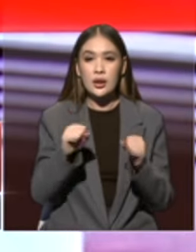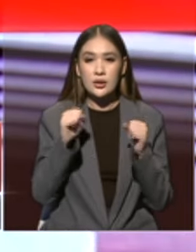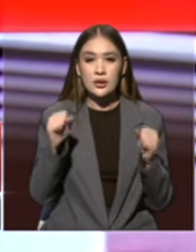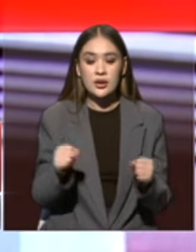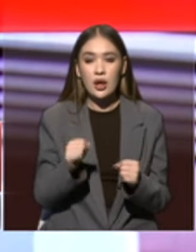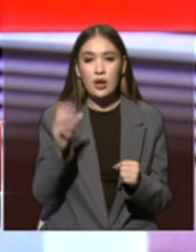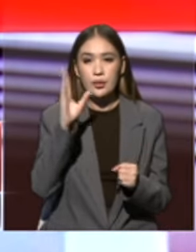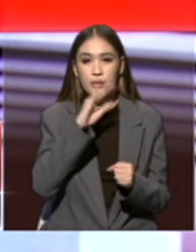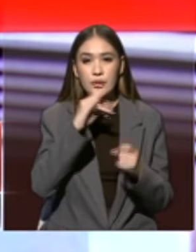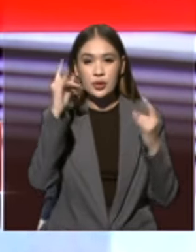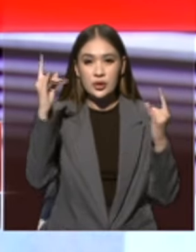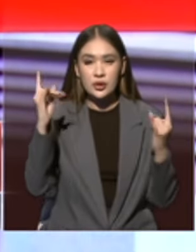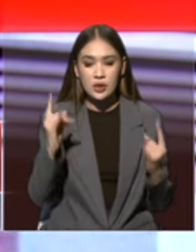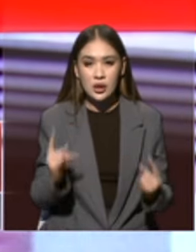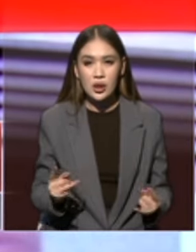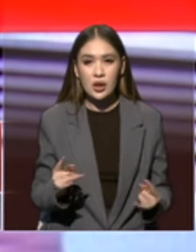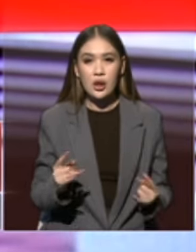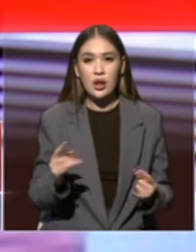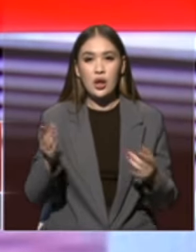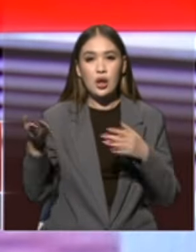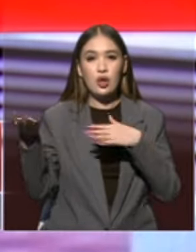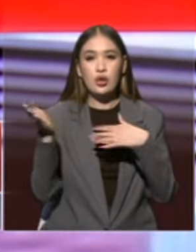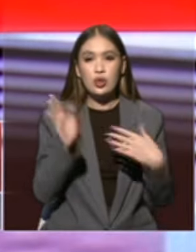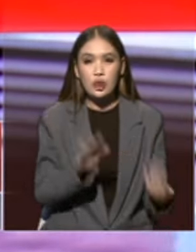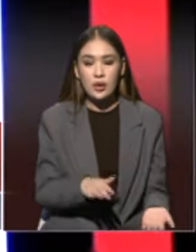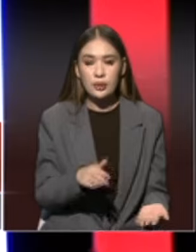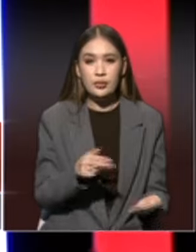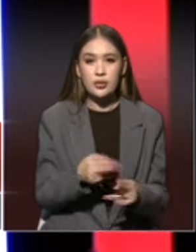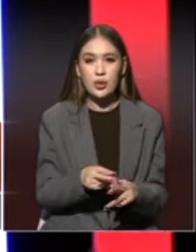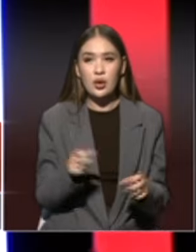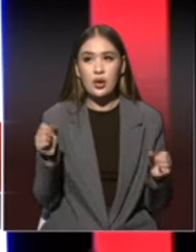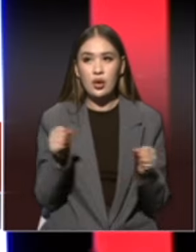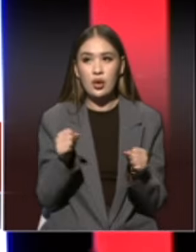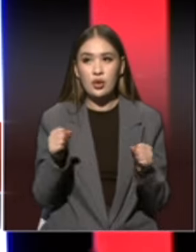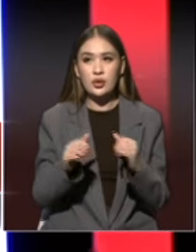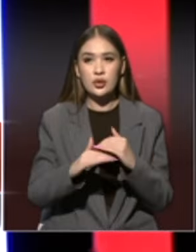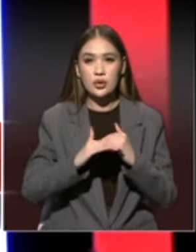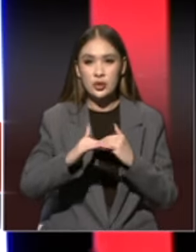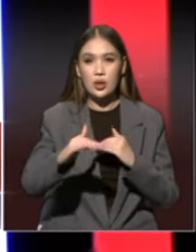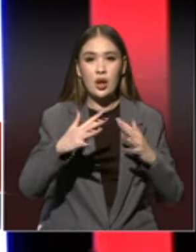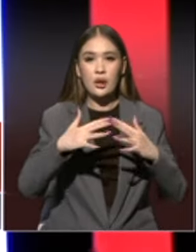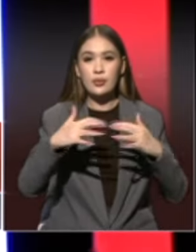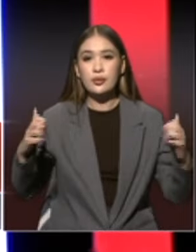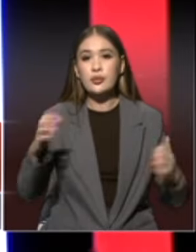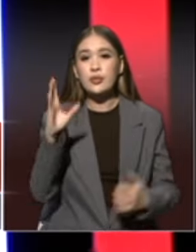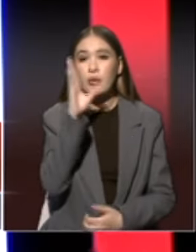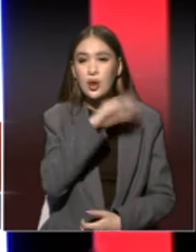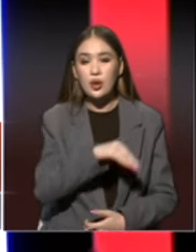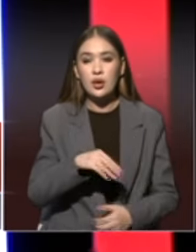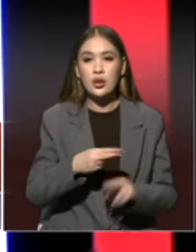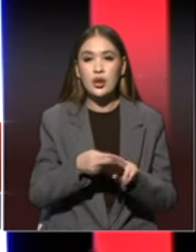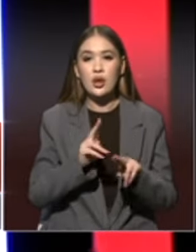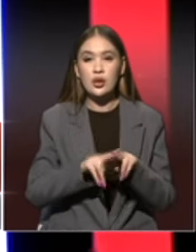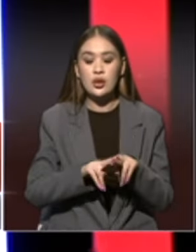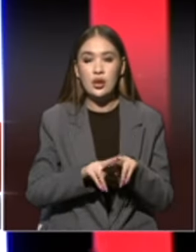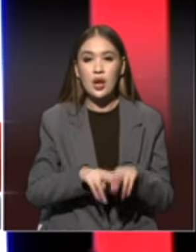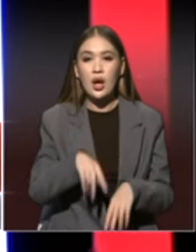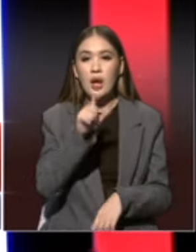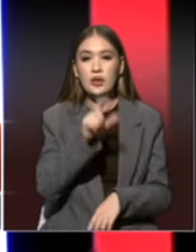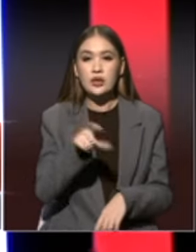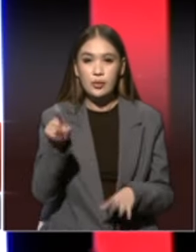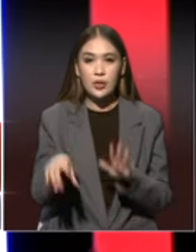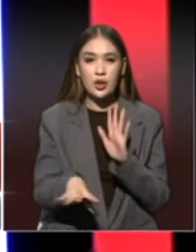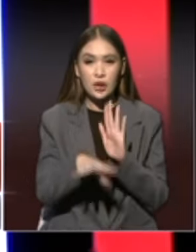қатынап, шытынап, терезесі құлап, едендері ажырап кетуі мүмкін мысалға. Азаматтарда